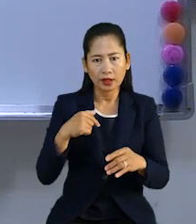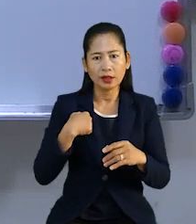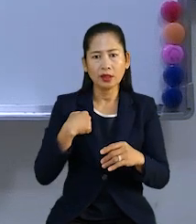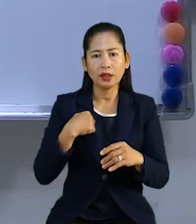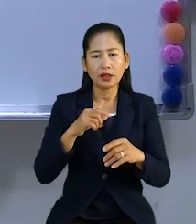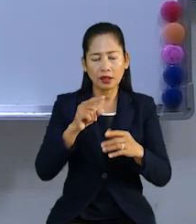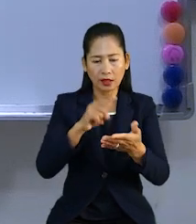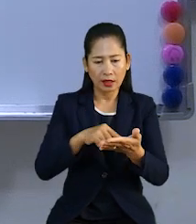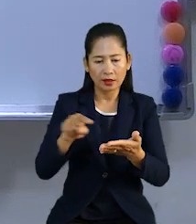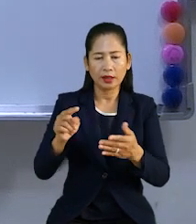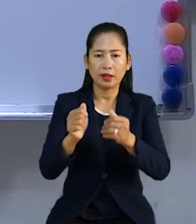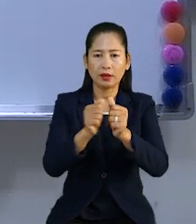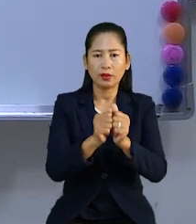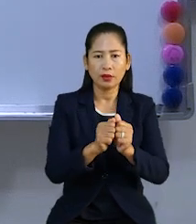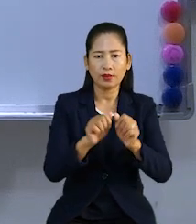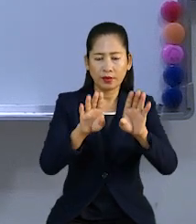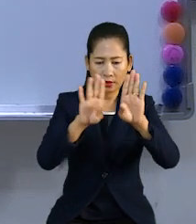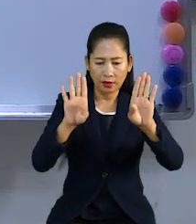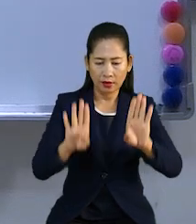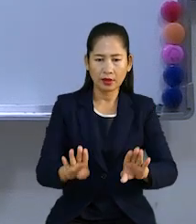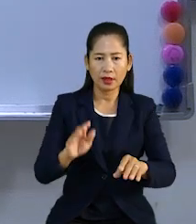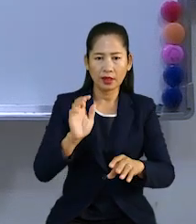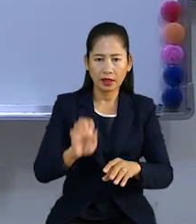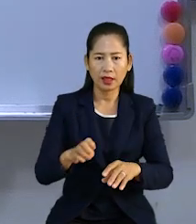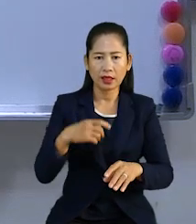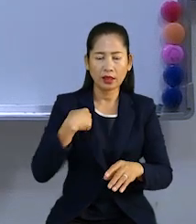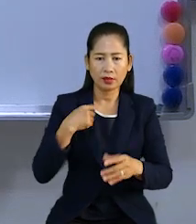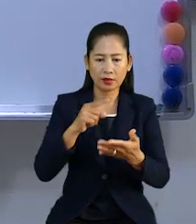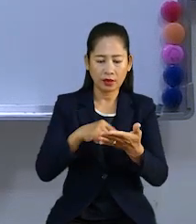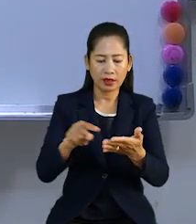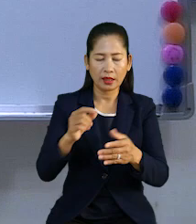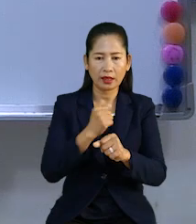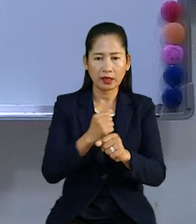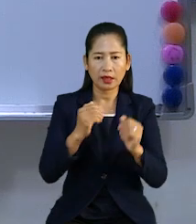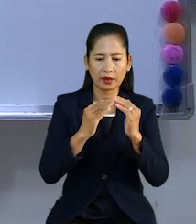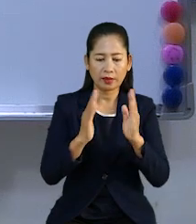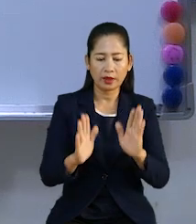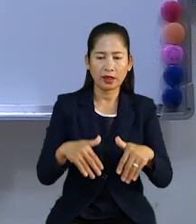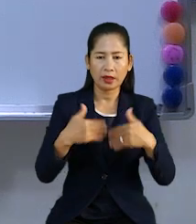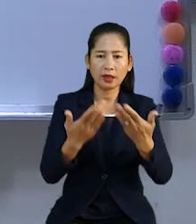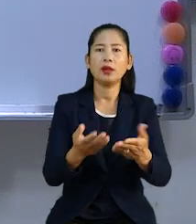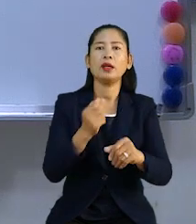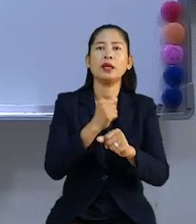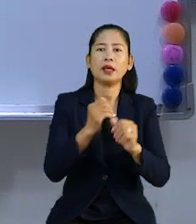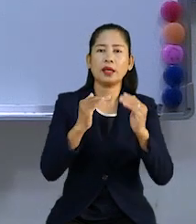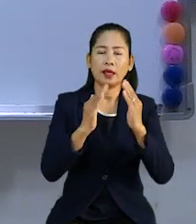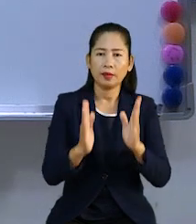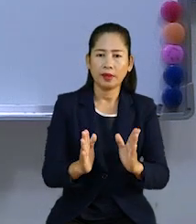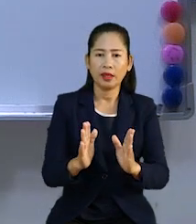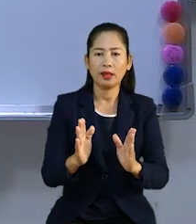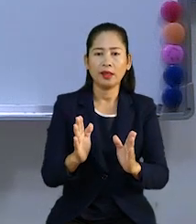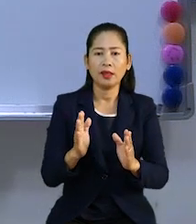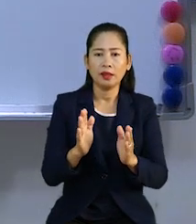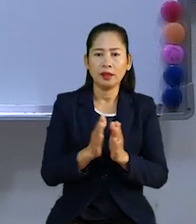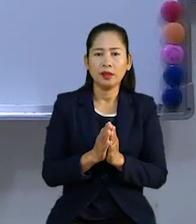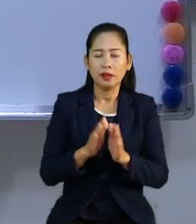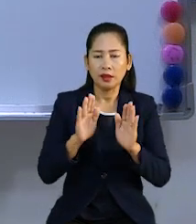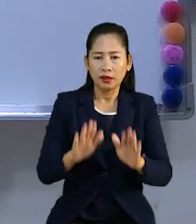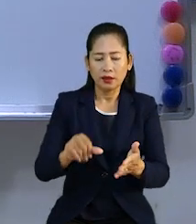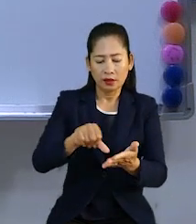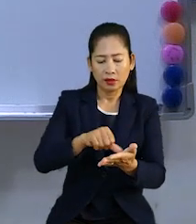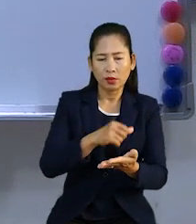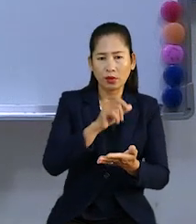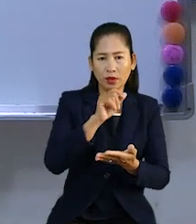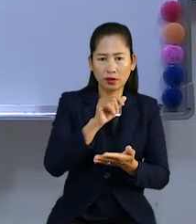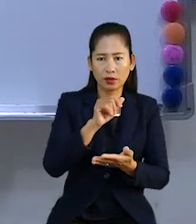mộc vừa cầm nái rùm nửa lưu, đã thiền. Chà, nè khu nâng cài kỳ cao phê hỏi cồn. Đói kỳ cao phê rộng bọc dưỡng, cư nơi tùm